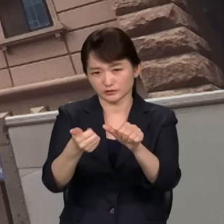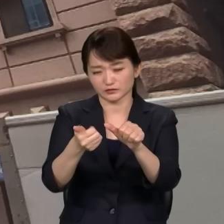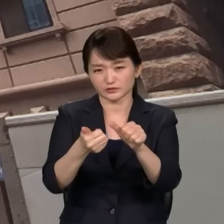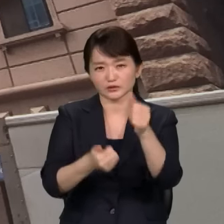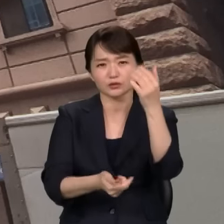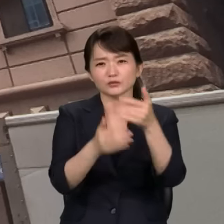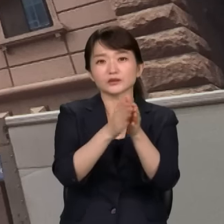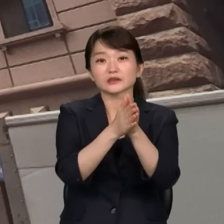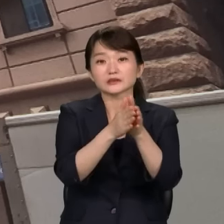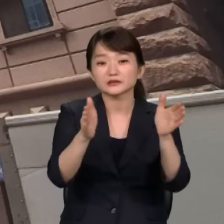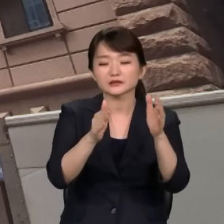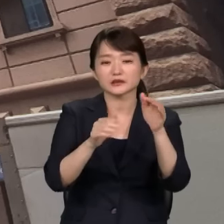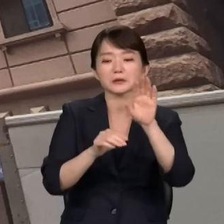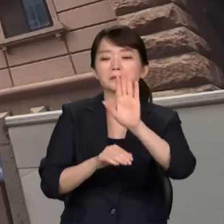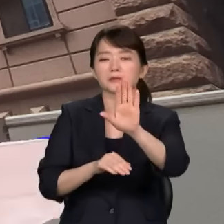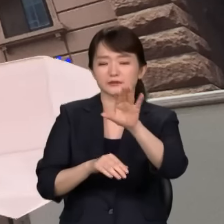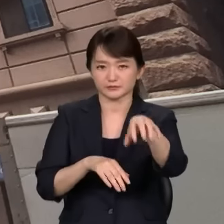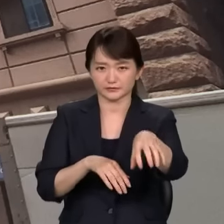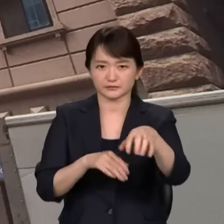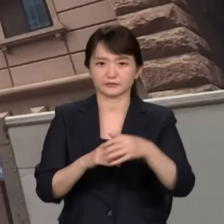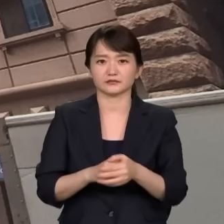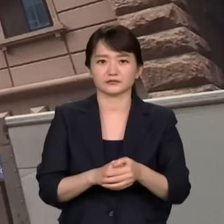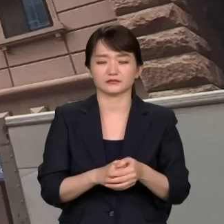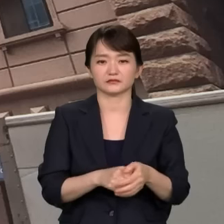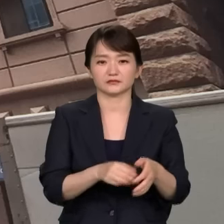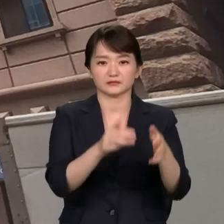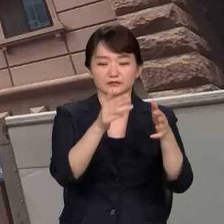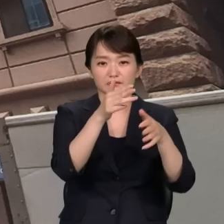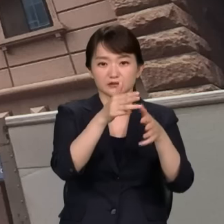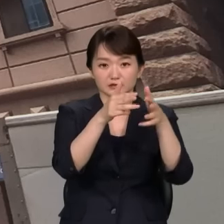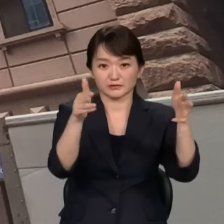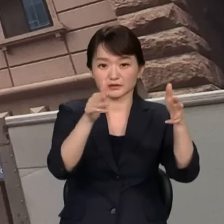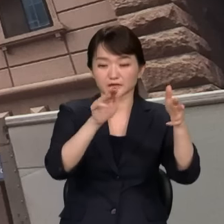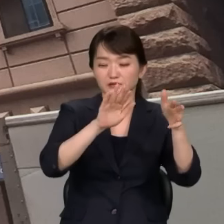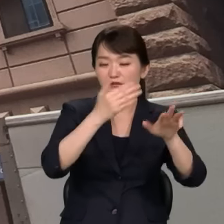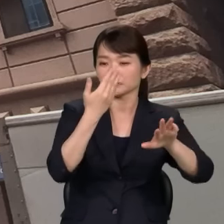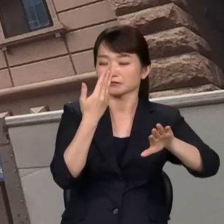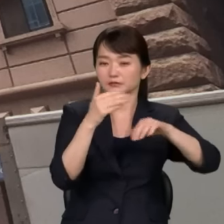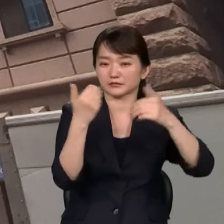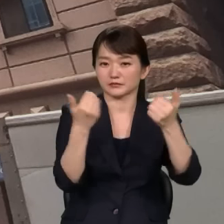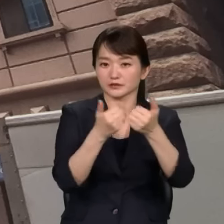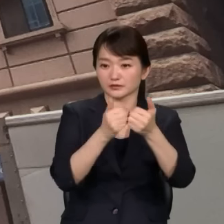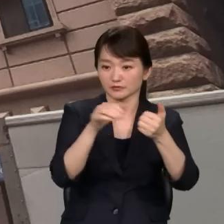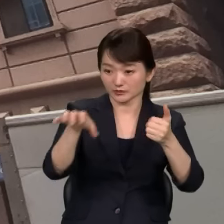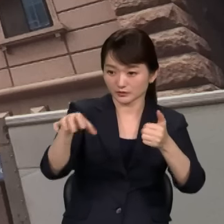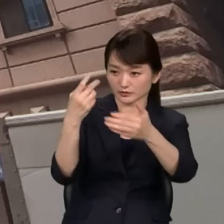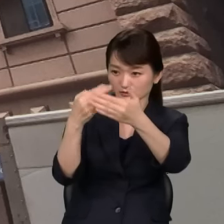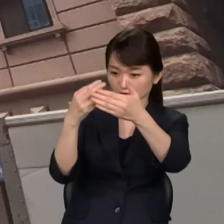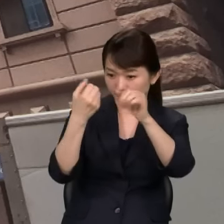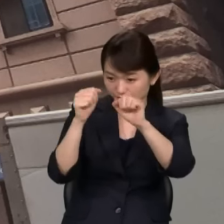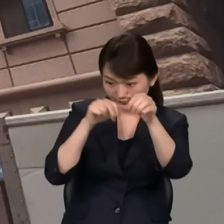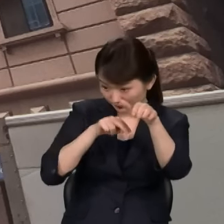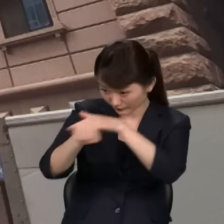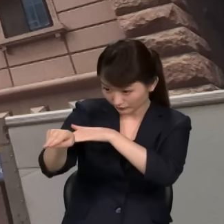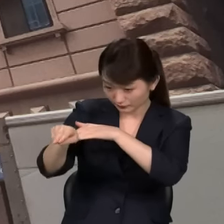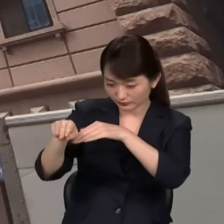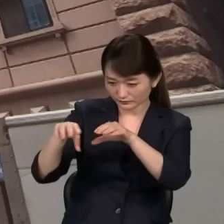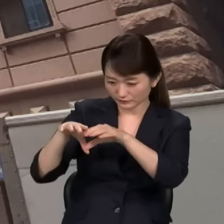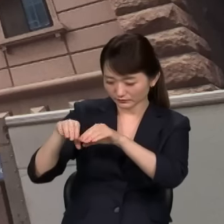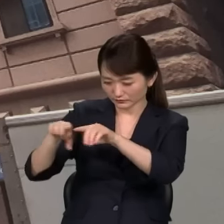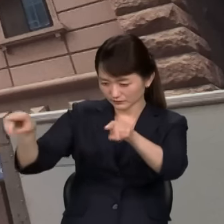방 바로 맞은편입니다. 8층 반대편 끝방에 있던 두 명은 창문으로 탈출을 시도했습니다. 에어매트로 몸을